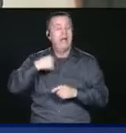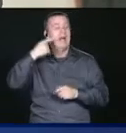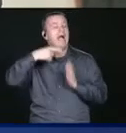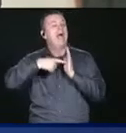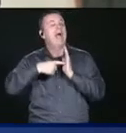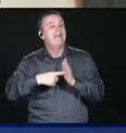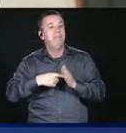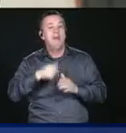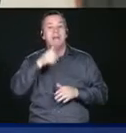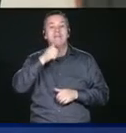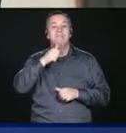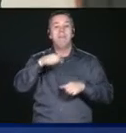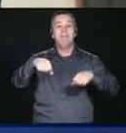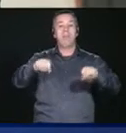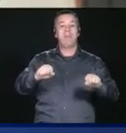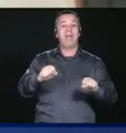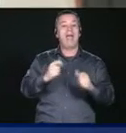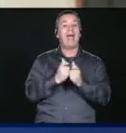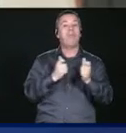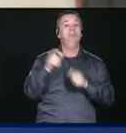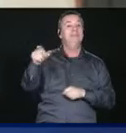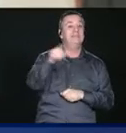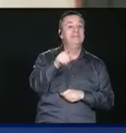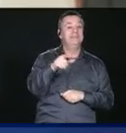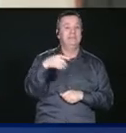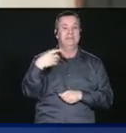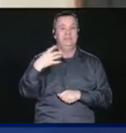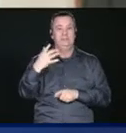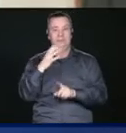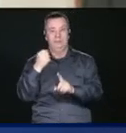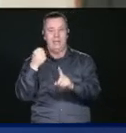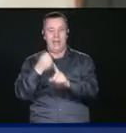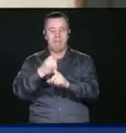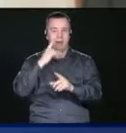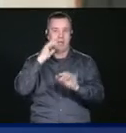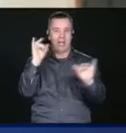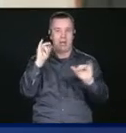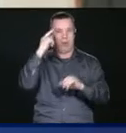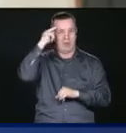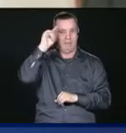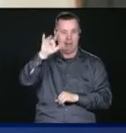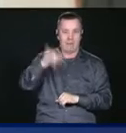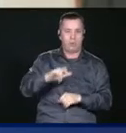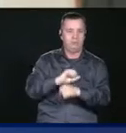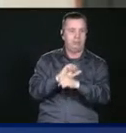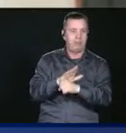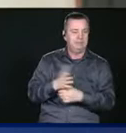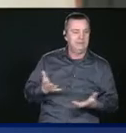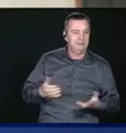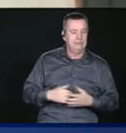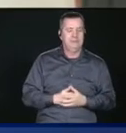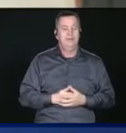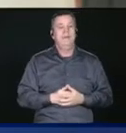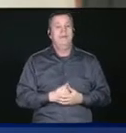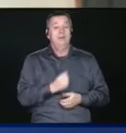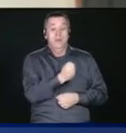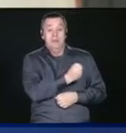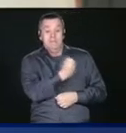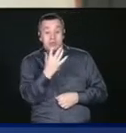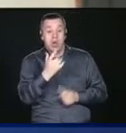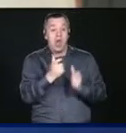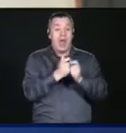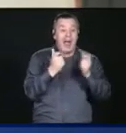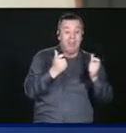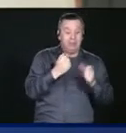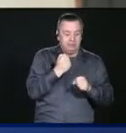femmes propriétaires d'entreprises qui sont touchées de façon disproportionnée par la pandémie. Plusieurs exploitent des entreprises de